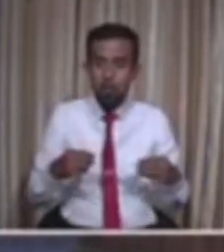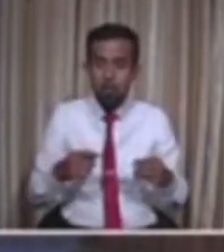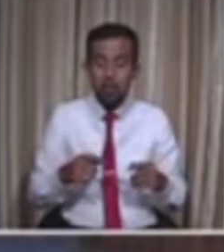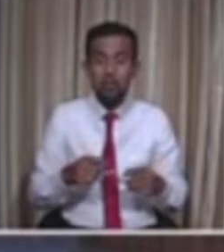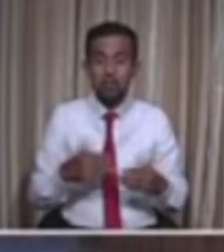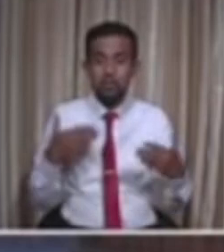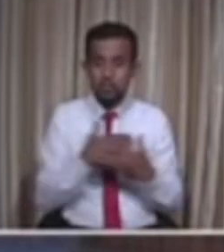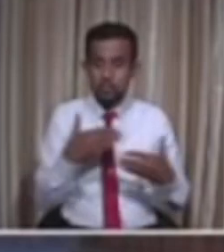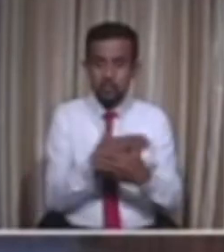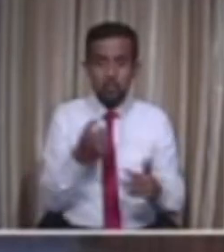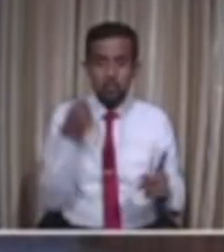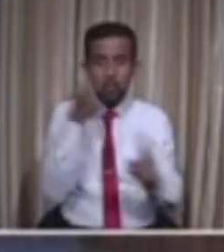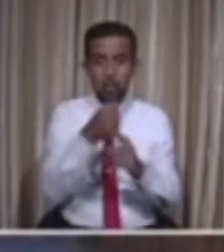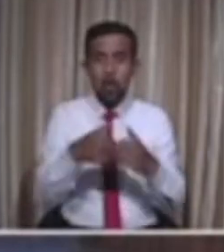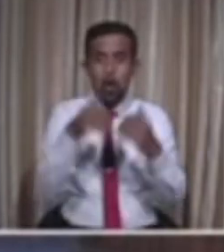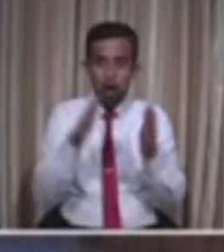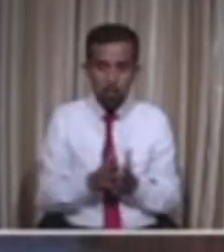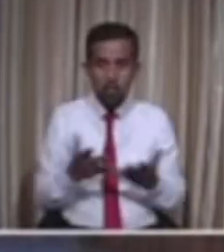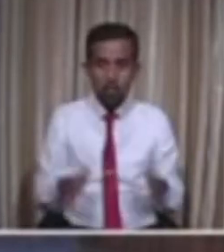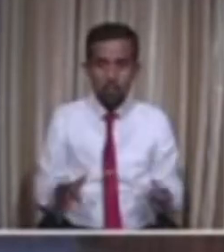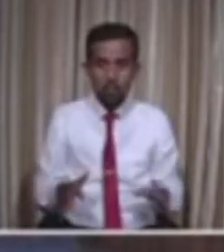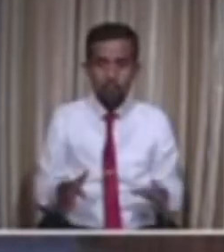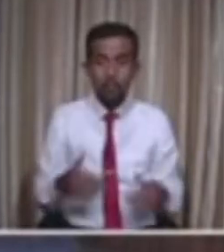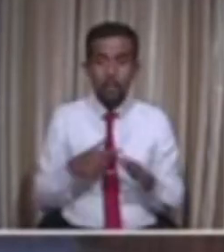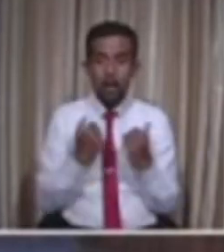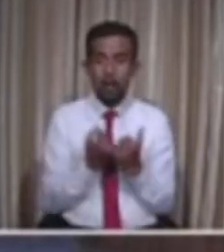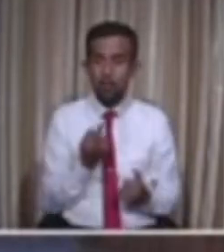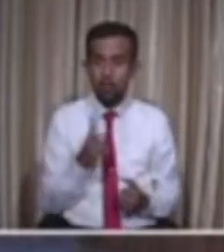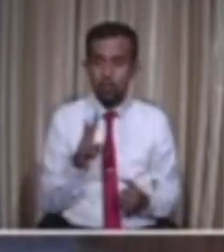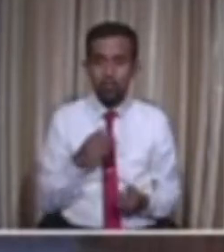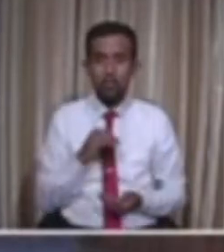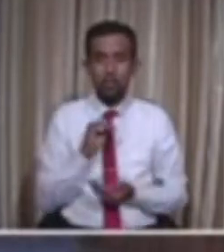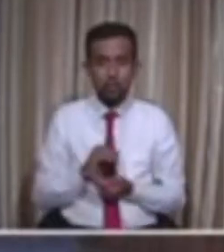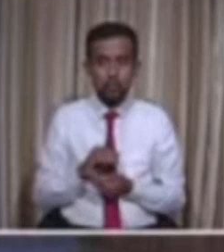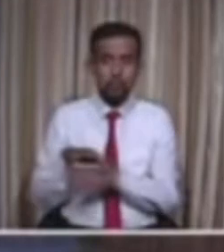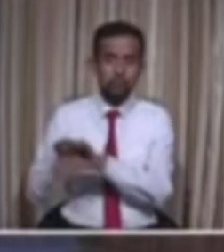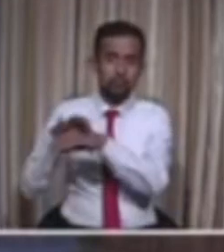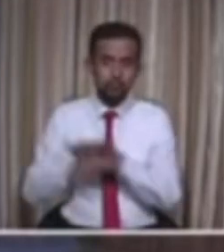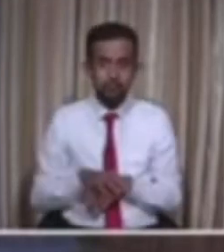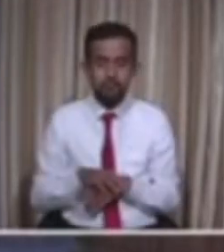කරා, පහර දුන්නා. මේ සියල්ල සිද්ධ වුණා. එනිසා තමයි අප්‍රේ 12 වෙනිදා මට ආරක්ෂකයෝ ගන්න උනේ.